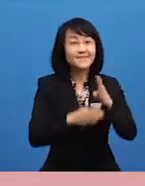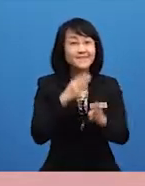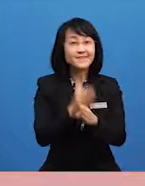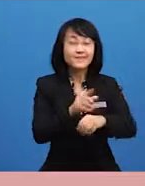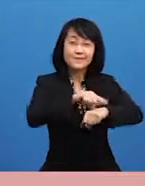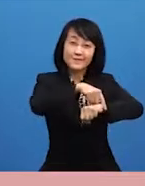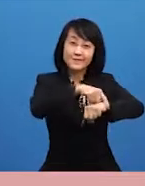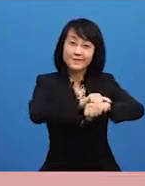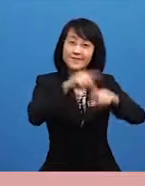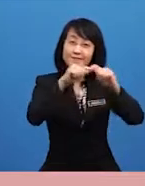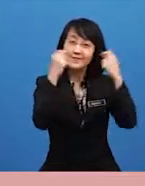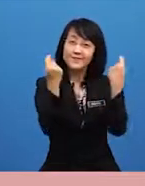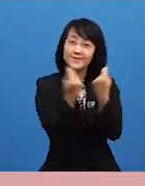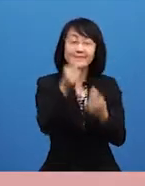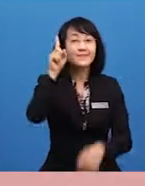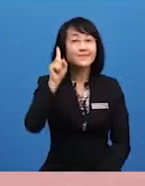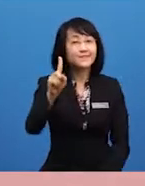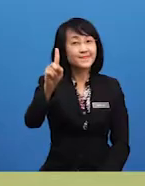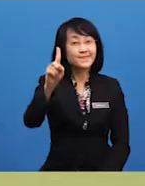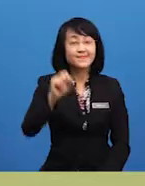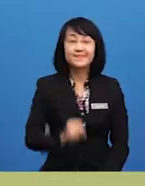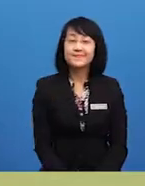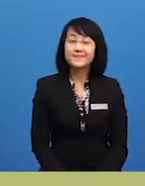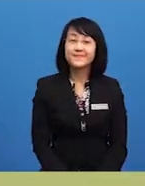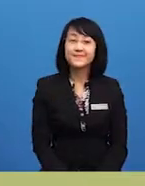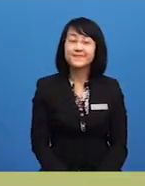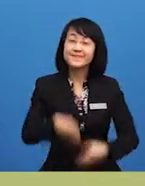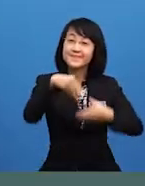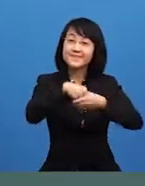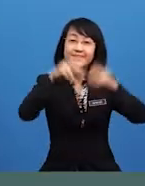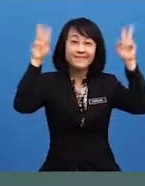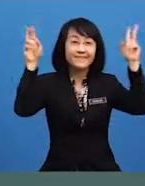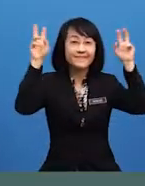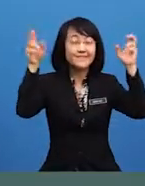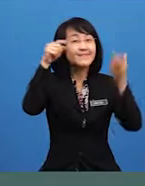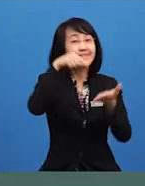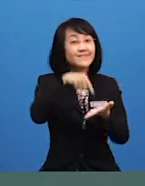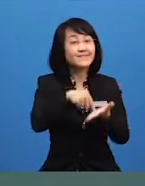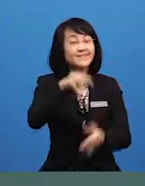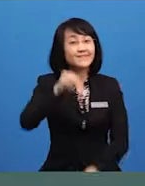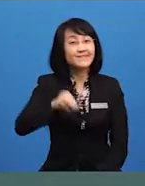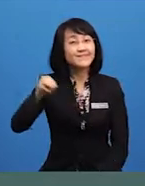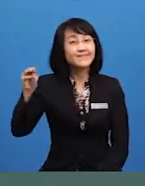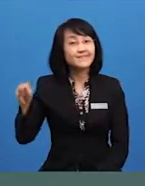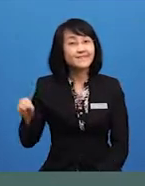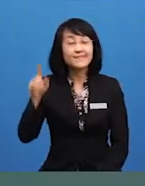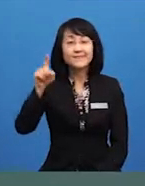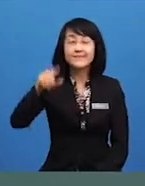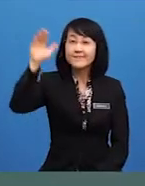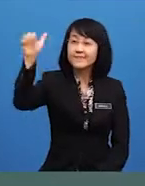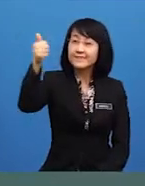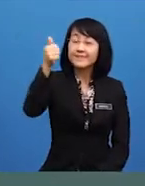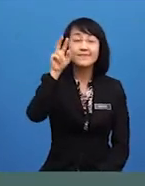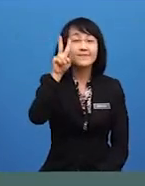geografi tingkatan 1. Dalam tajuk ini, murid-murid perlu mencapai